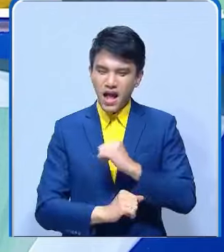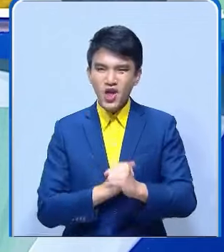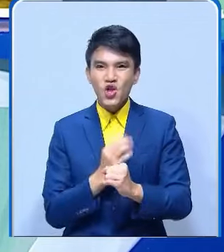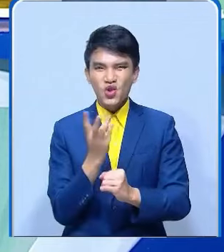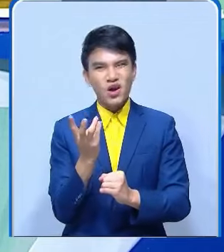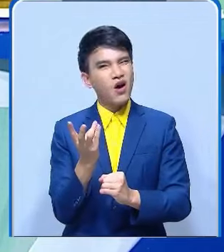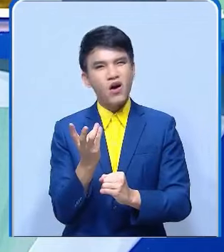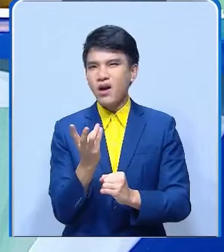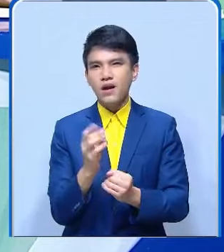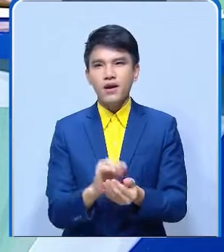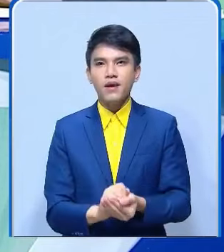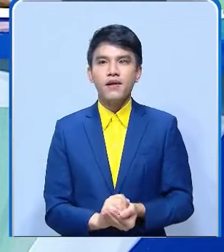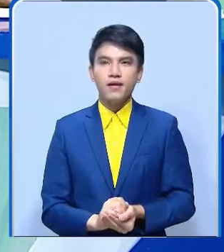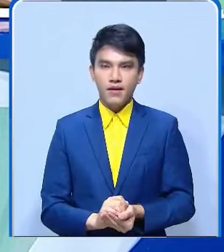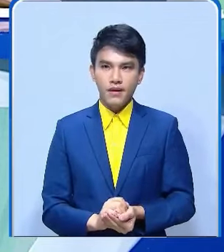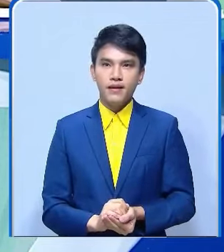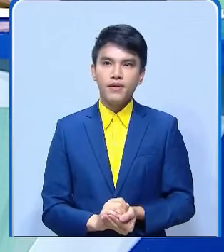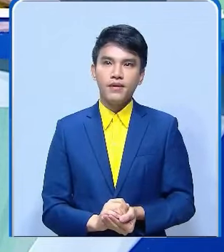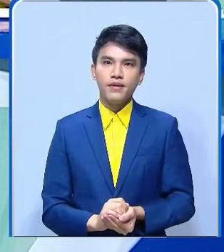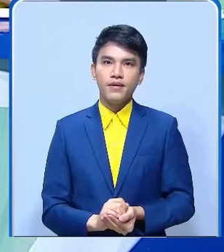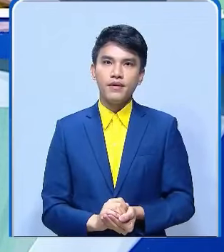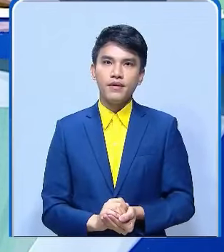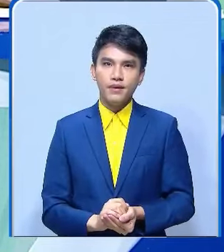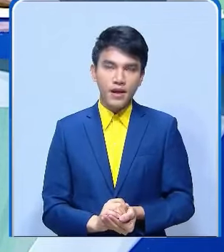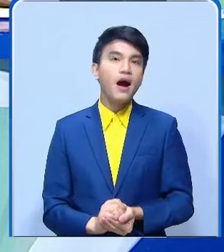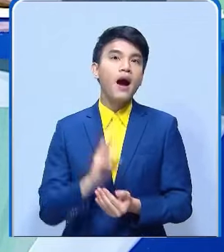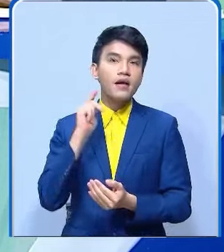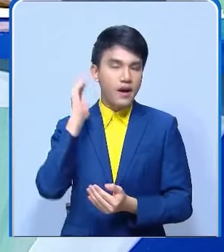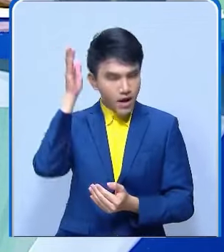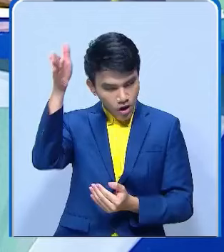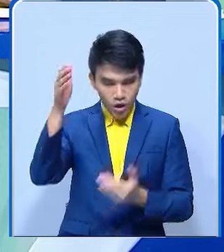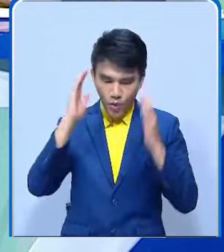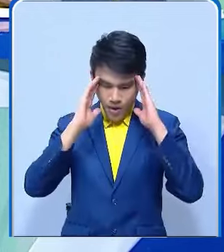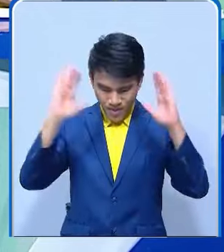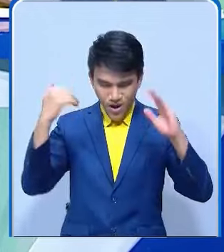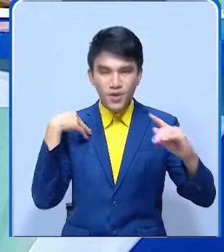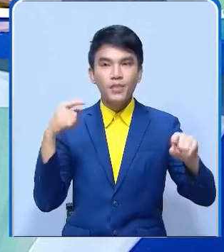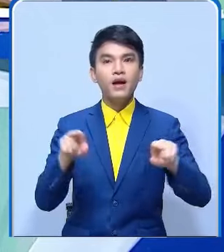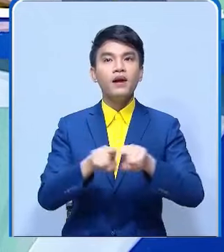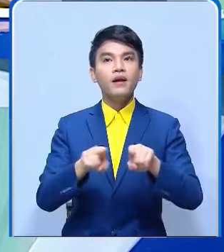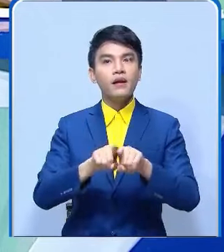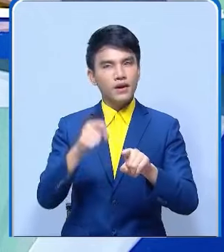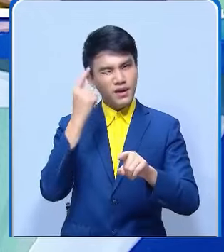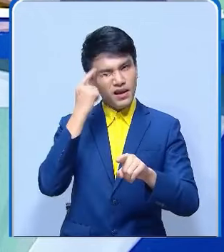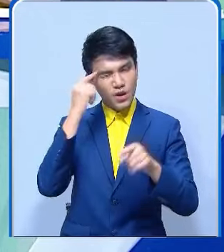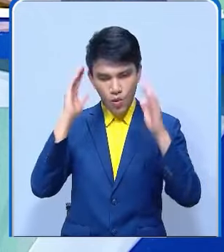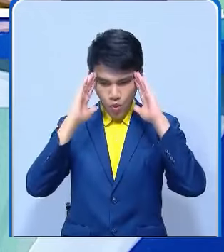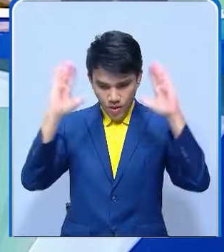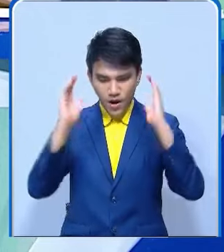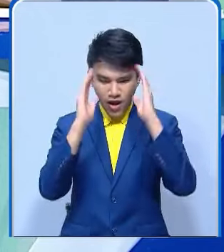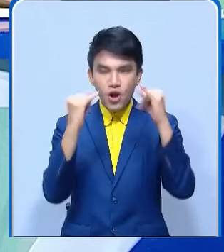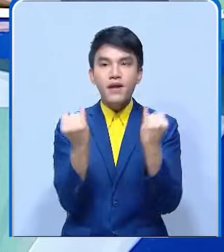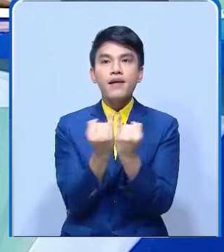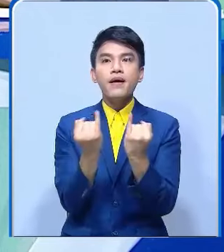อุบัติเหตุเนี่ยต้องบอกว่าเกิดขึ้นได้ทุกที่ ค่ะ เชื่อว่าหลายท่านมีประสบการณ์คล้ายๆแบบนี้หลายๆท่านอาจจะมีประสบการณ์กับคนใกล้ชิดห